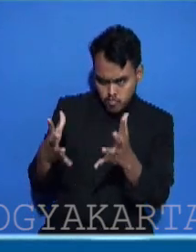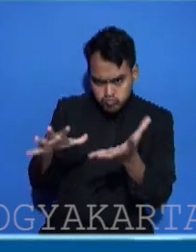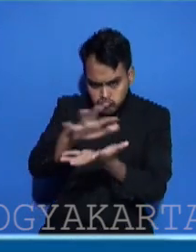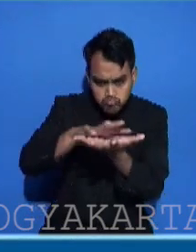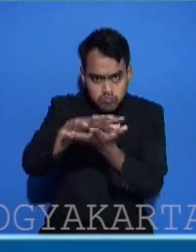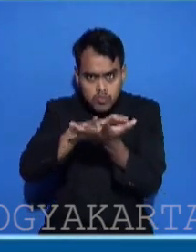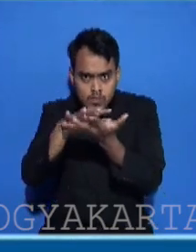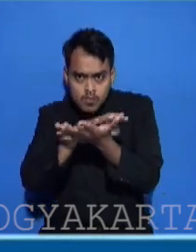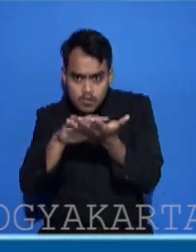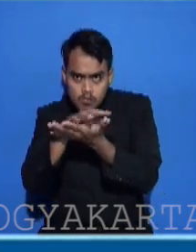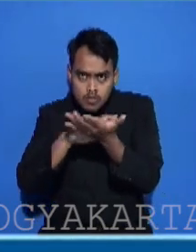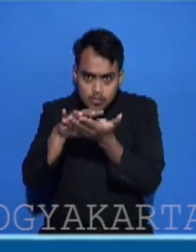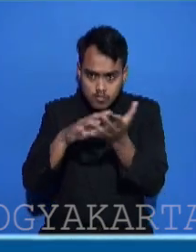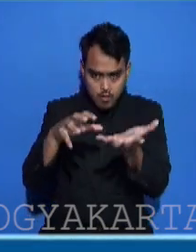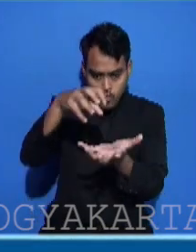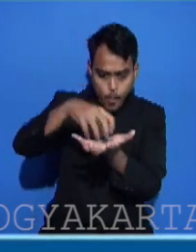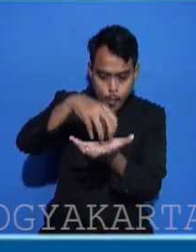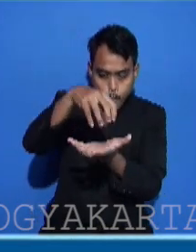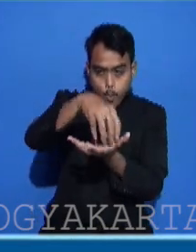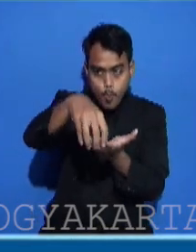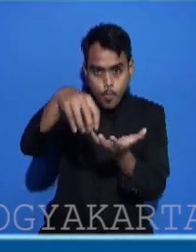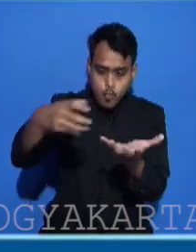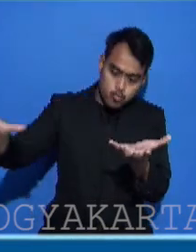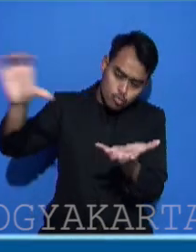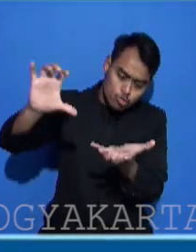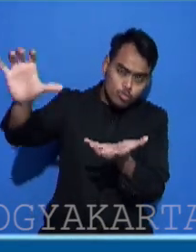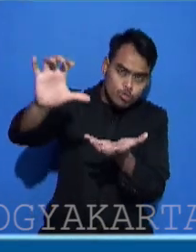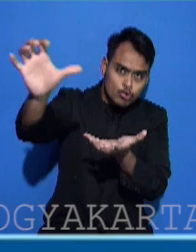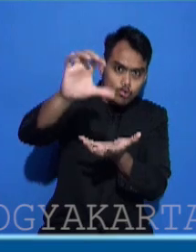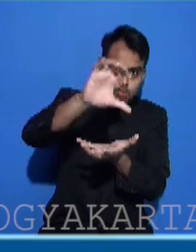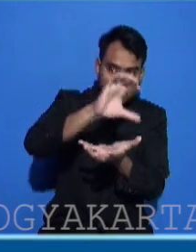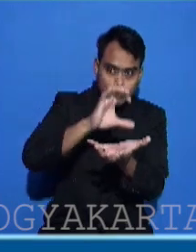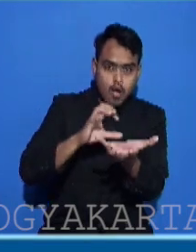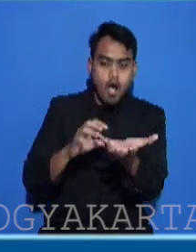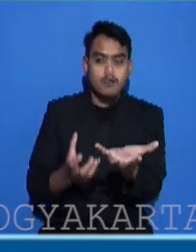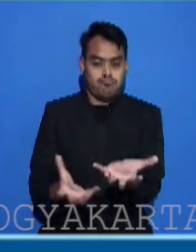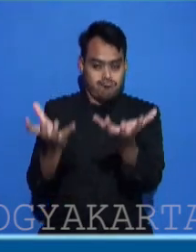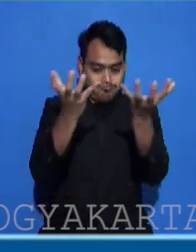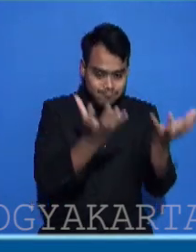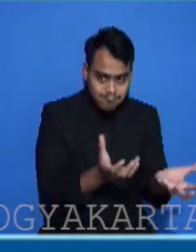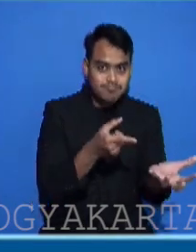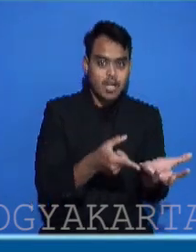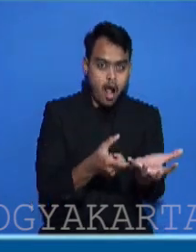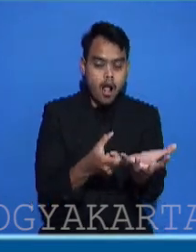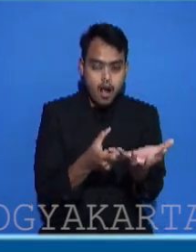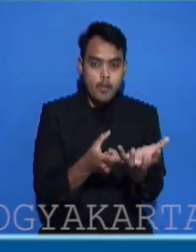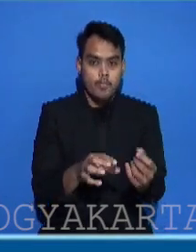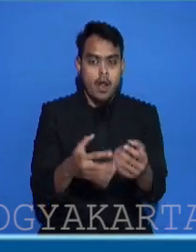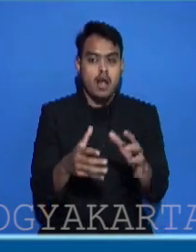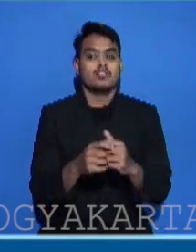ing citakan saking siti. Salajengipun dipun uwali saking citakan lan dipun lermaken supados asrep.